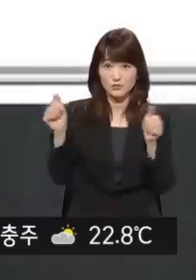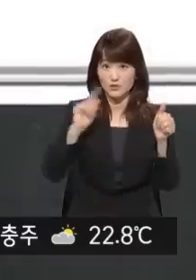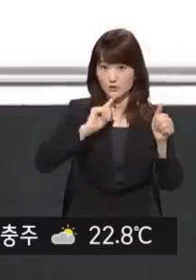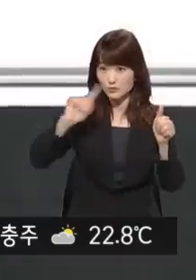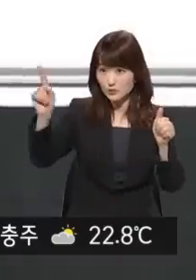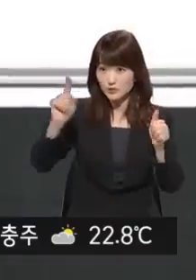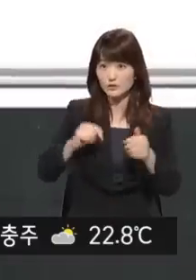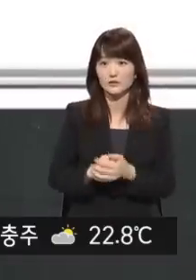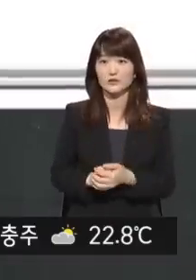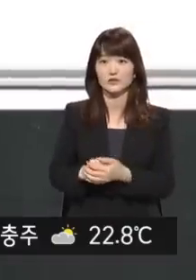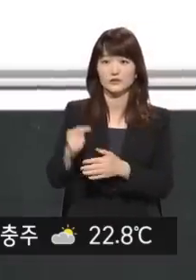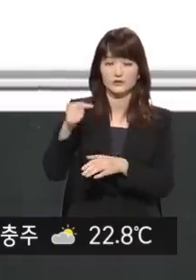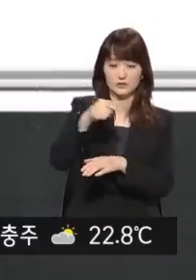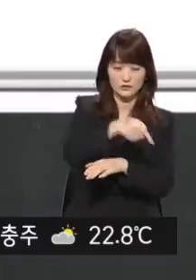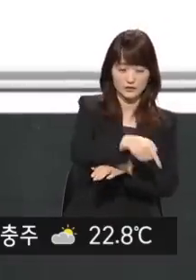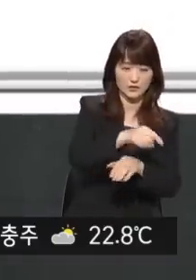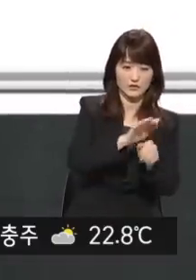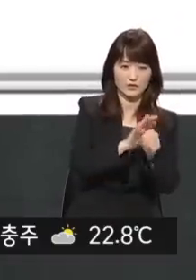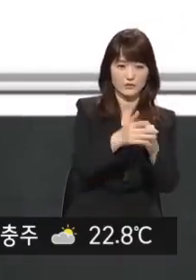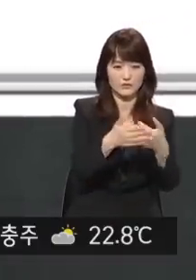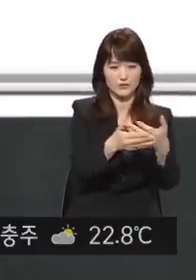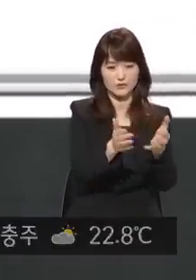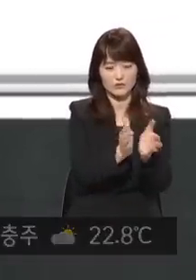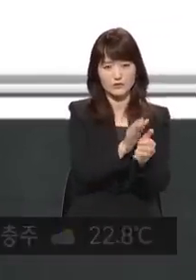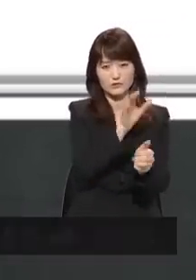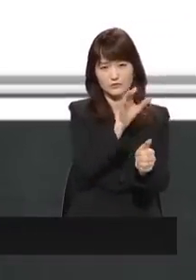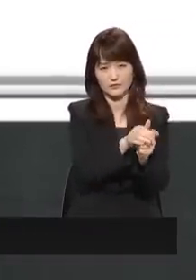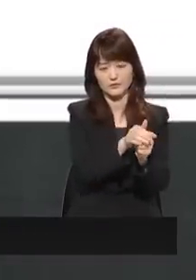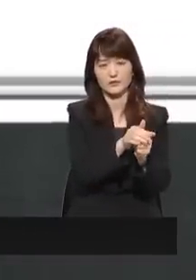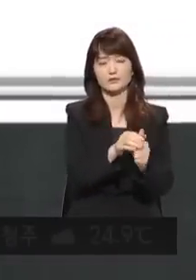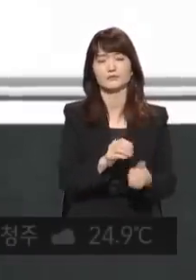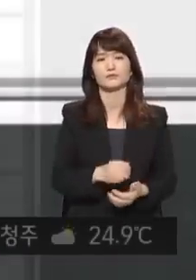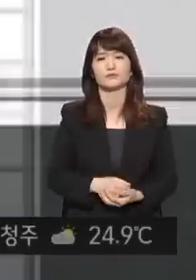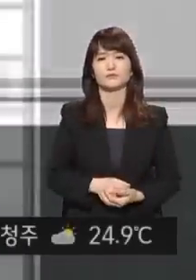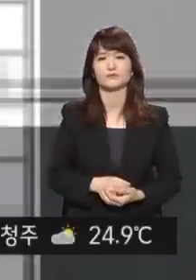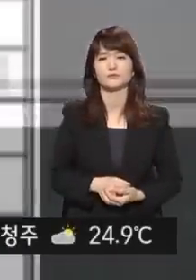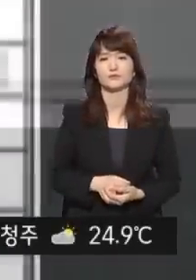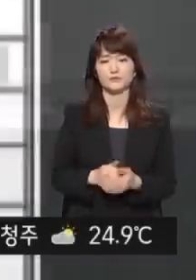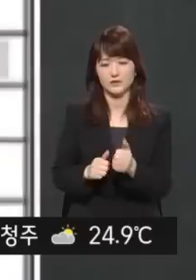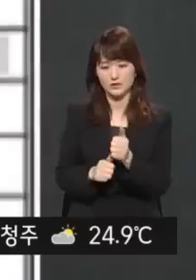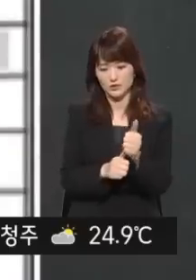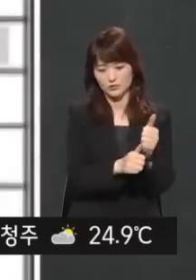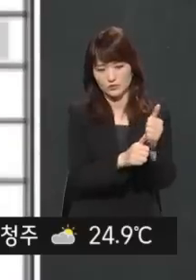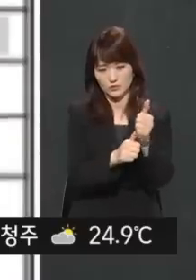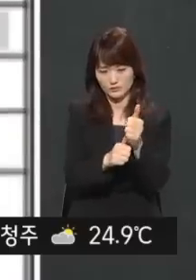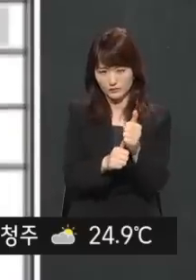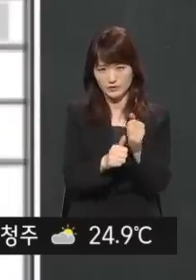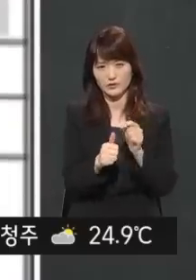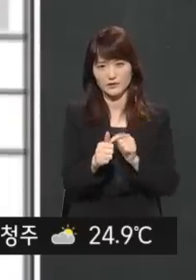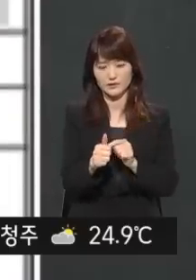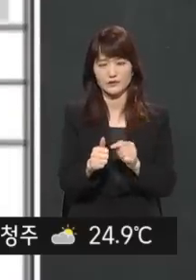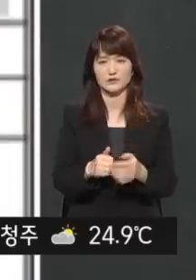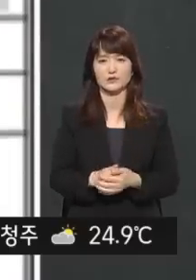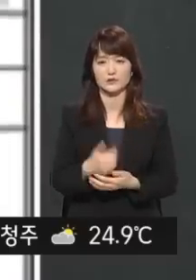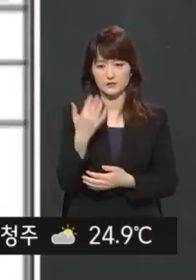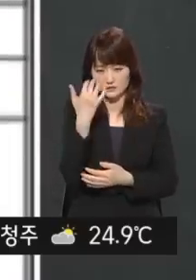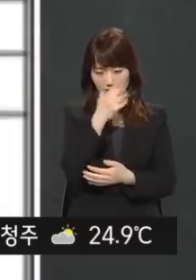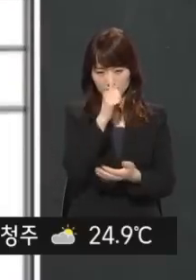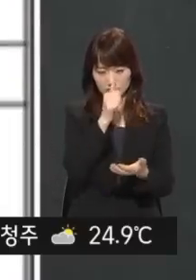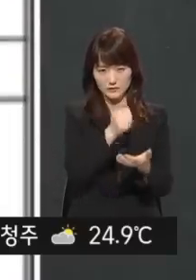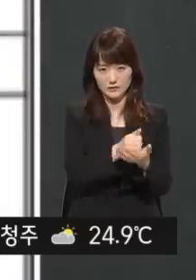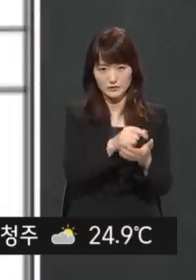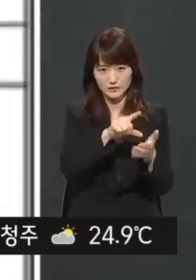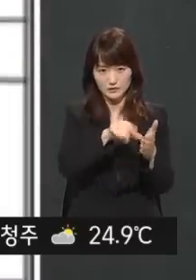놨으면 대외협력국이란 곳에서 거기에 응대를 했다라는 겁니다 그리고 수행비사들이 또 따로 있으면서 성범죄가 저질러지는 때